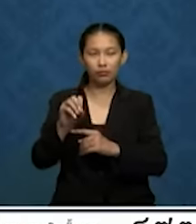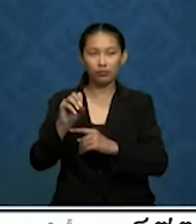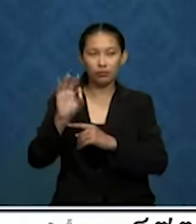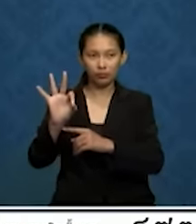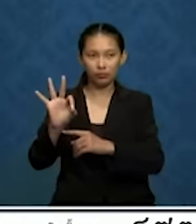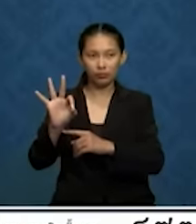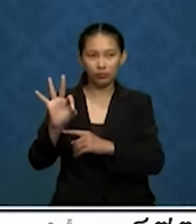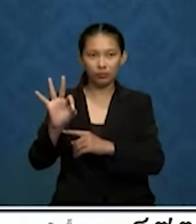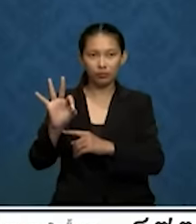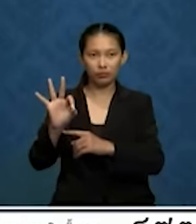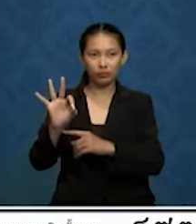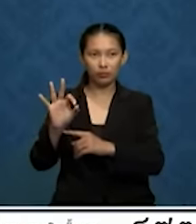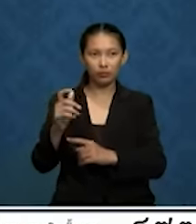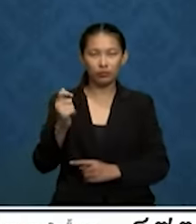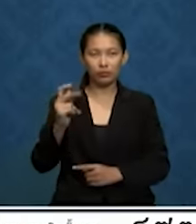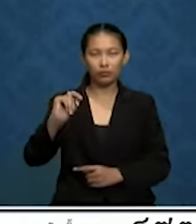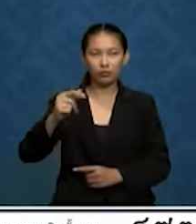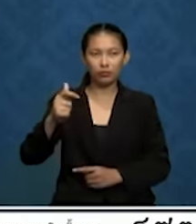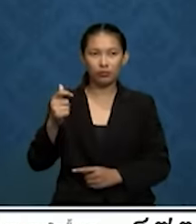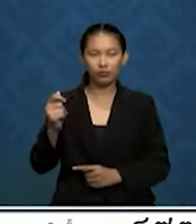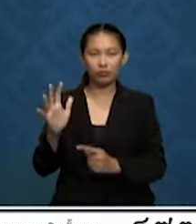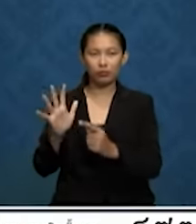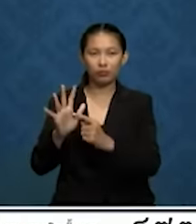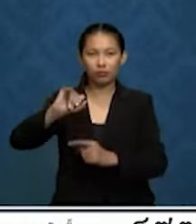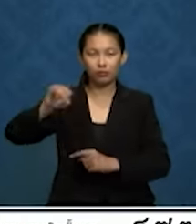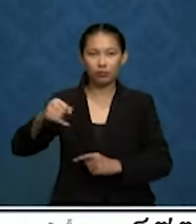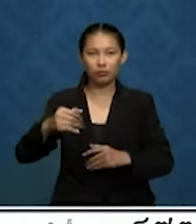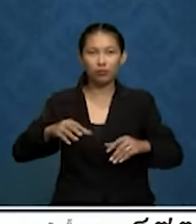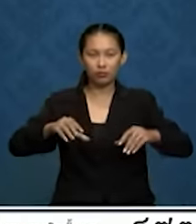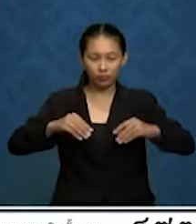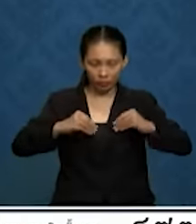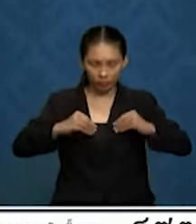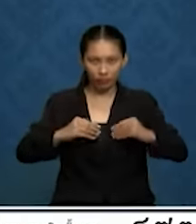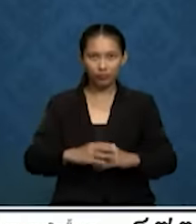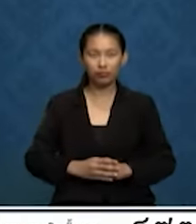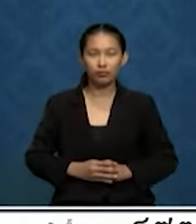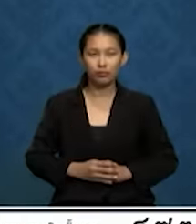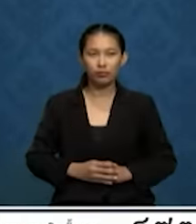459นายองค์อาจวงประยูน เห็นชอบครับ